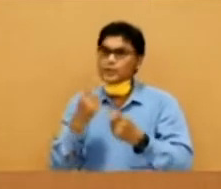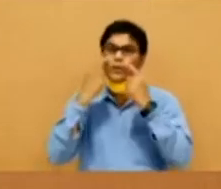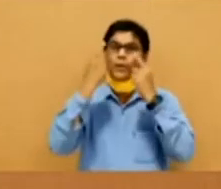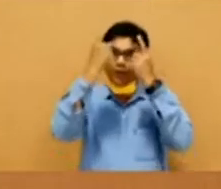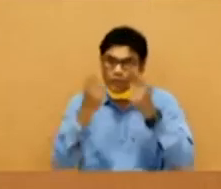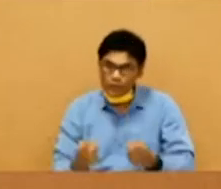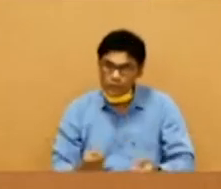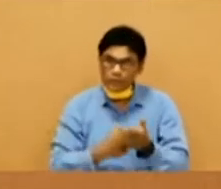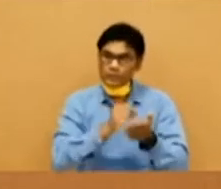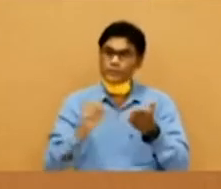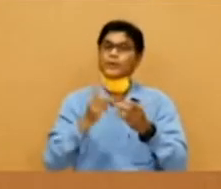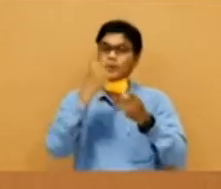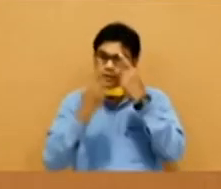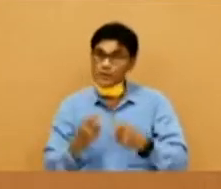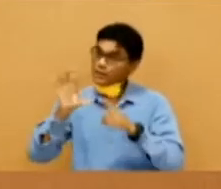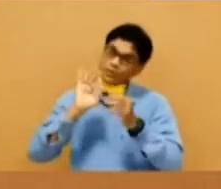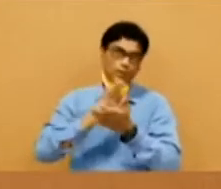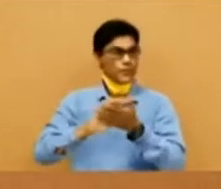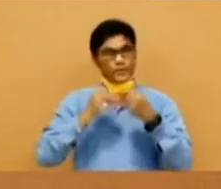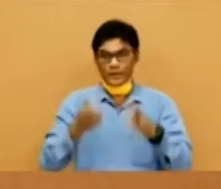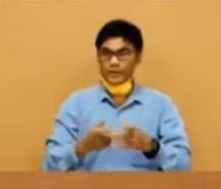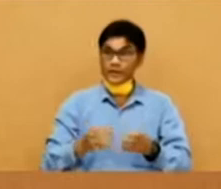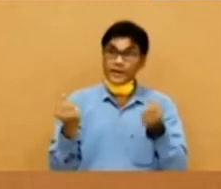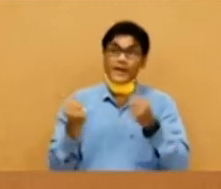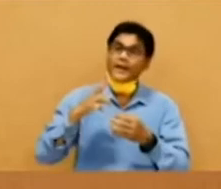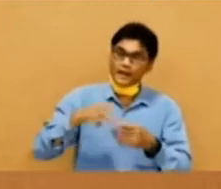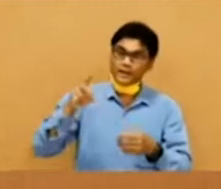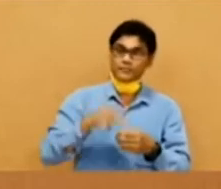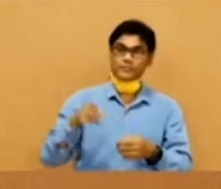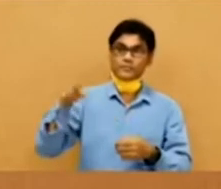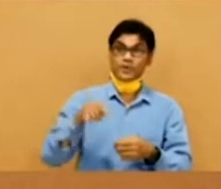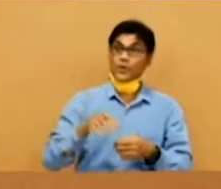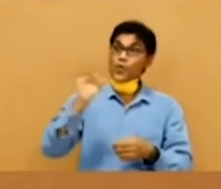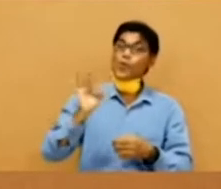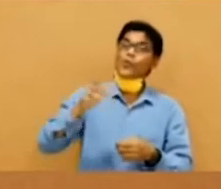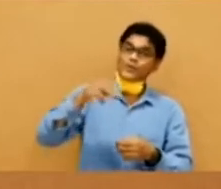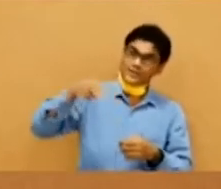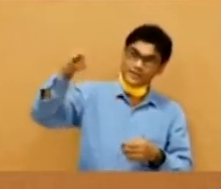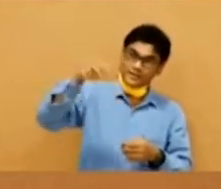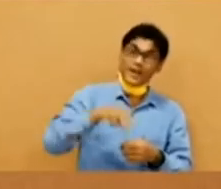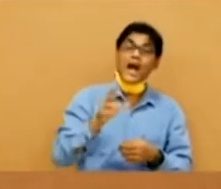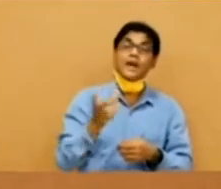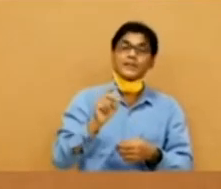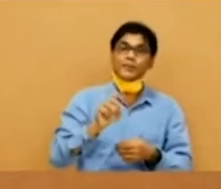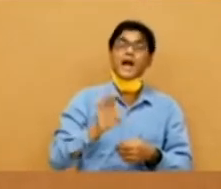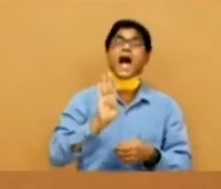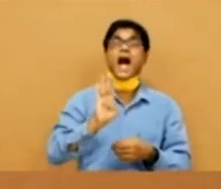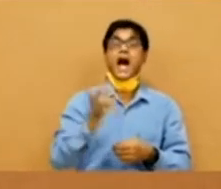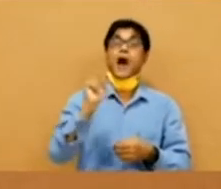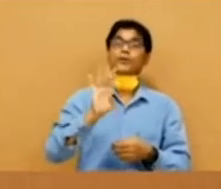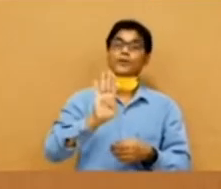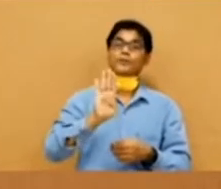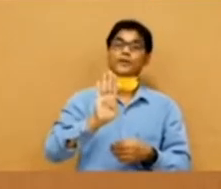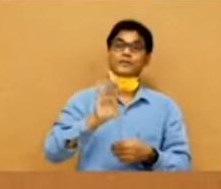କରିବେ ଏବଂ ସବୁ ଚେକିଂ ସରିବା ପରେ ସେ ଗାଡ଼ିକୁ ସେମାନେ ଓଡ଼ିଶା ଭିତରେ ଯିବା ପାଇଁ ଗୋଟେ ପାସ୍ ଦେବେ